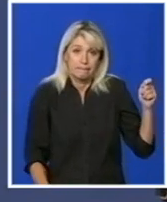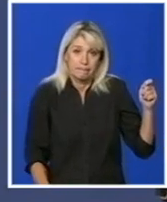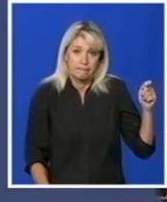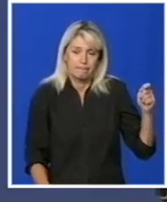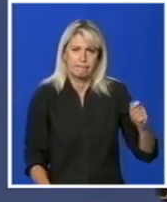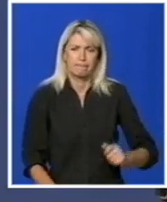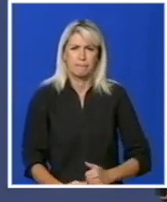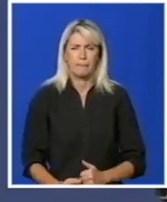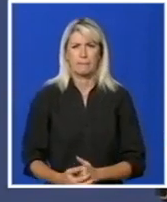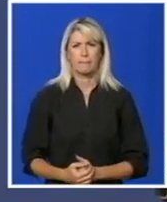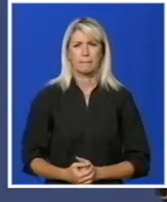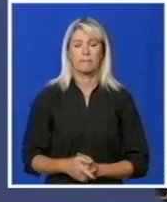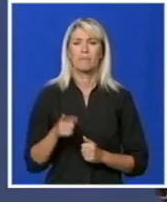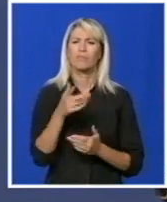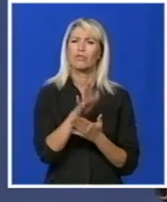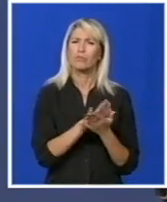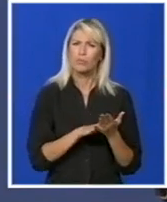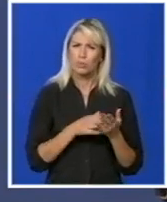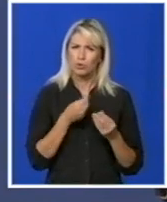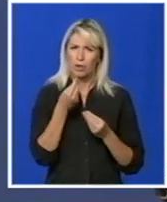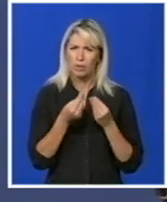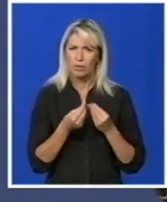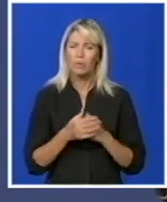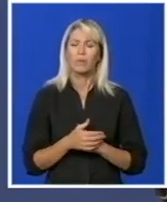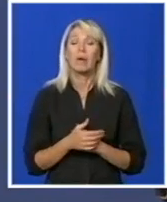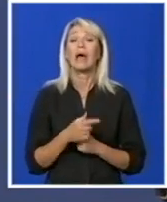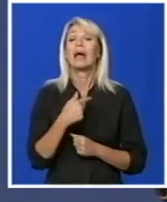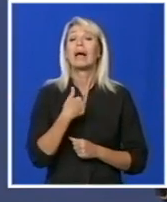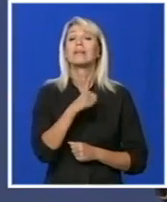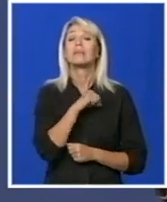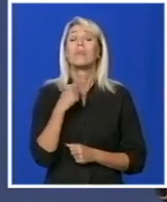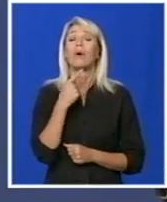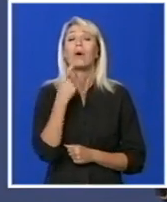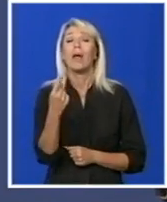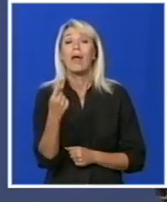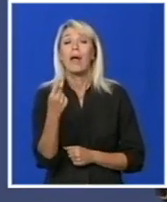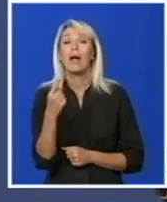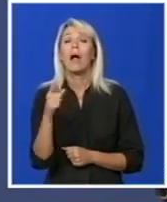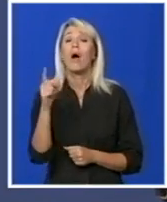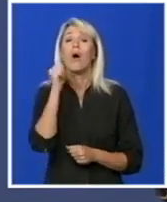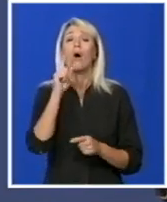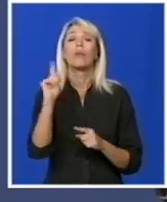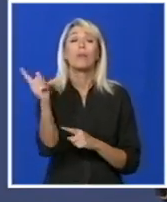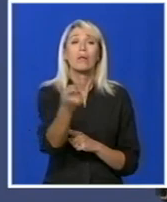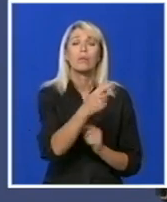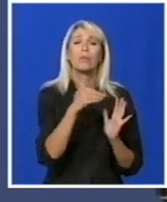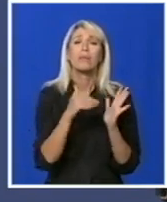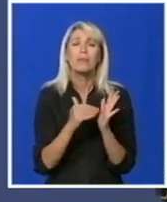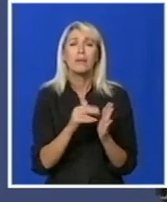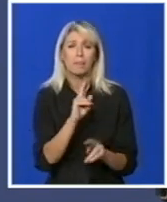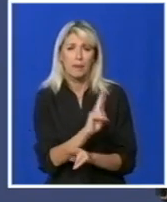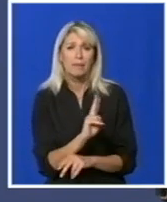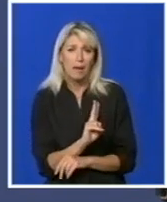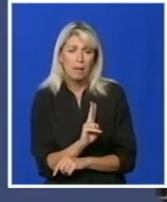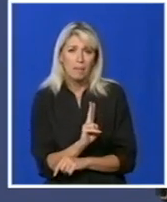A ovo što sam na početku rekao. Da, ja sam samo skrenuo pažnju da treba ljudi da paze na to, da lepo je, pazite,